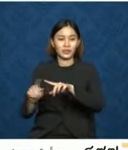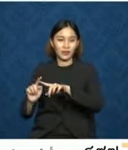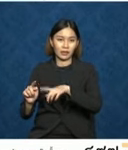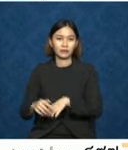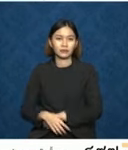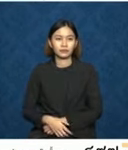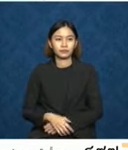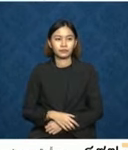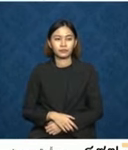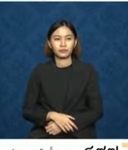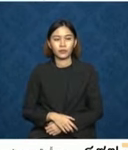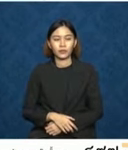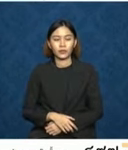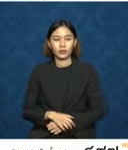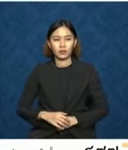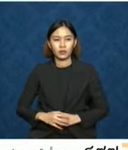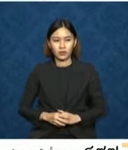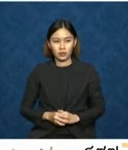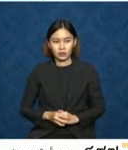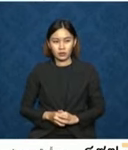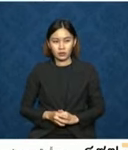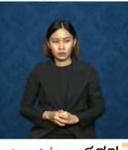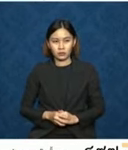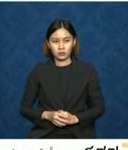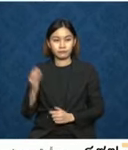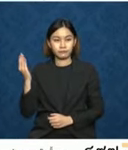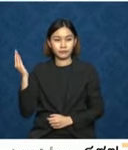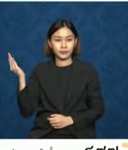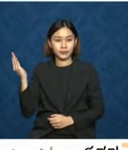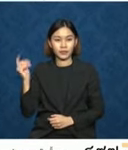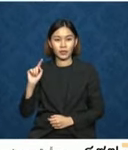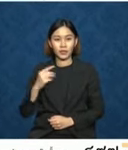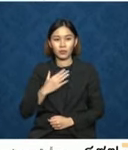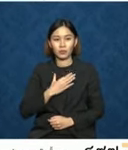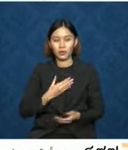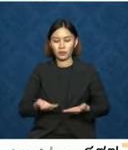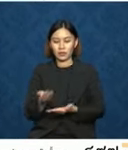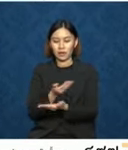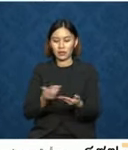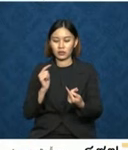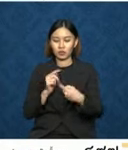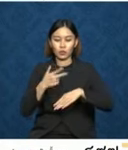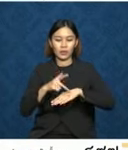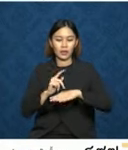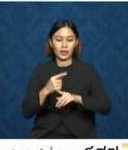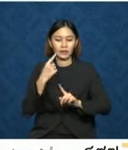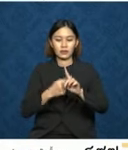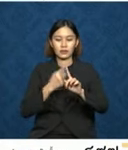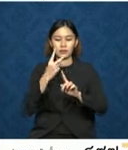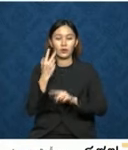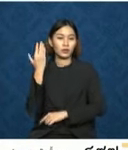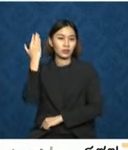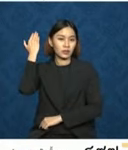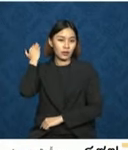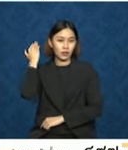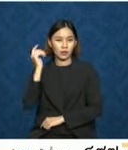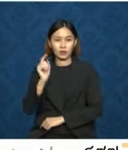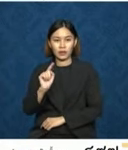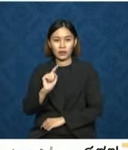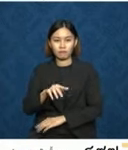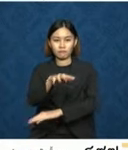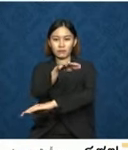ขอสไลด์ที่ 2ครับสไลด์ที่ 2นี่เป็นสไลด์ที่ผมเคยนำหารือท่านประธานเมื่อ 2เดือนที่แล้วว่าเป็น